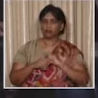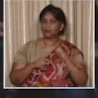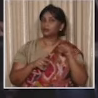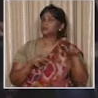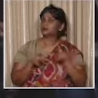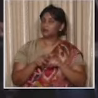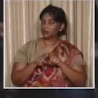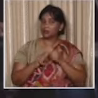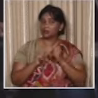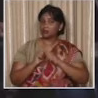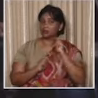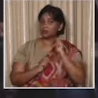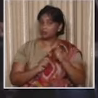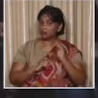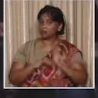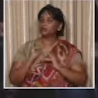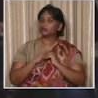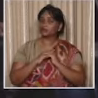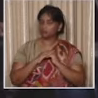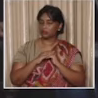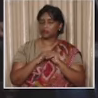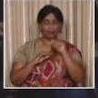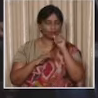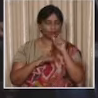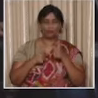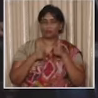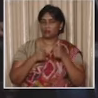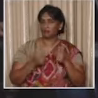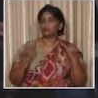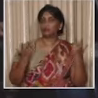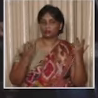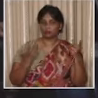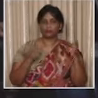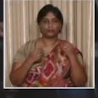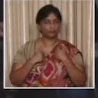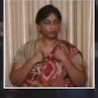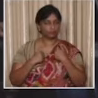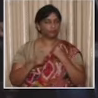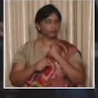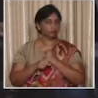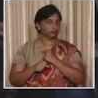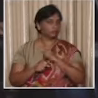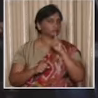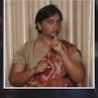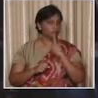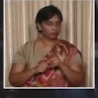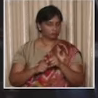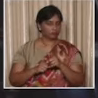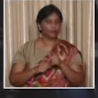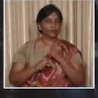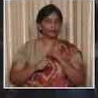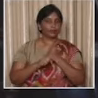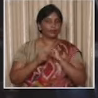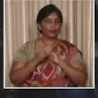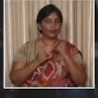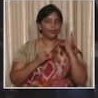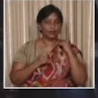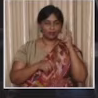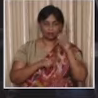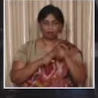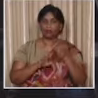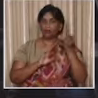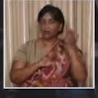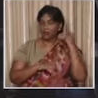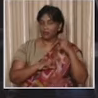නිසා ඒ වන්දි ලබා දීමේ ක්‍රමවේදය කිසිසේත්ම සාධාරණ නැහැ. ඉතින් අපි ආණ්ඩුවට අවධාරණය කරනවා ග්‍රාමාරක්ෂක බටයන්